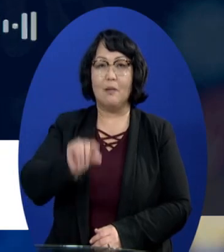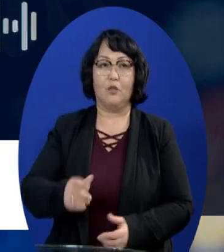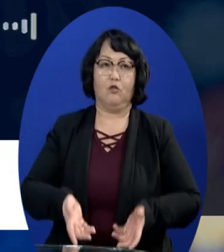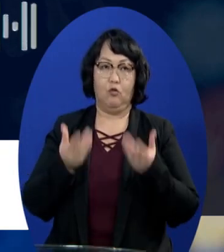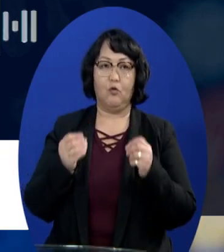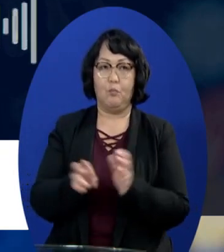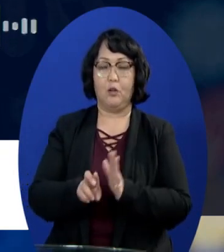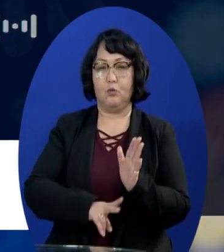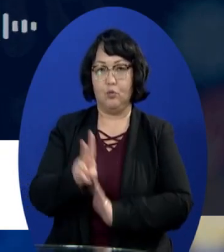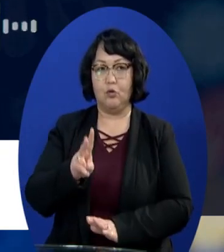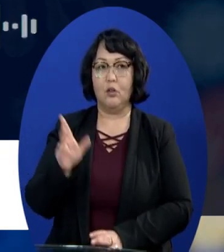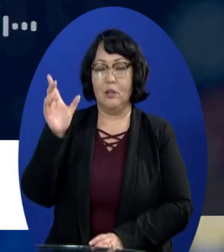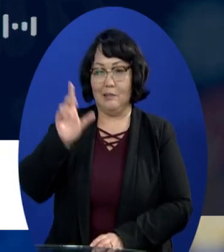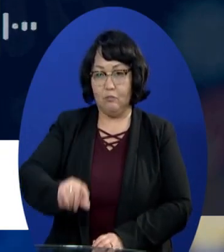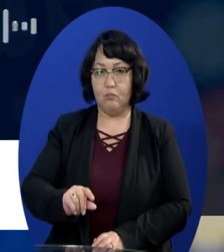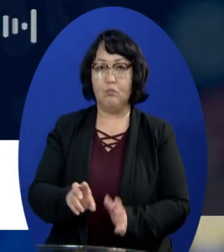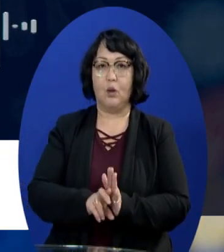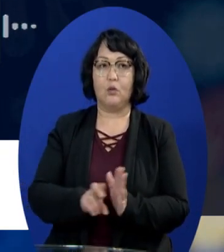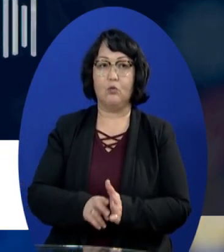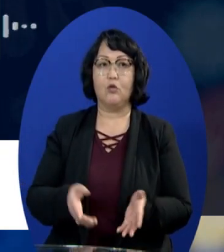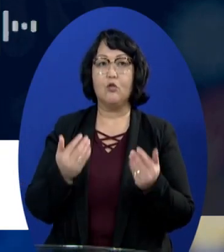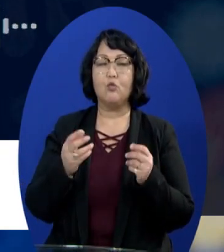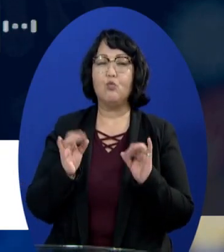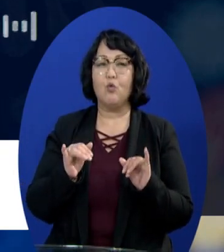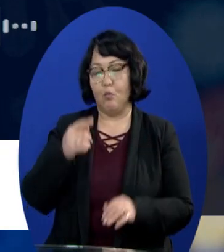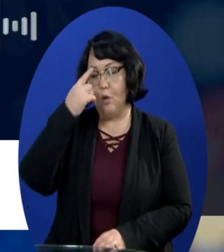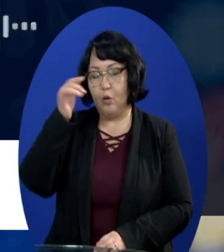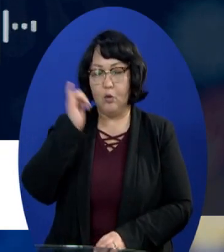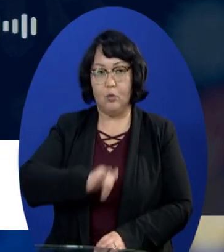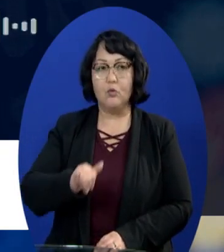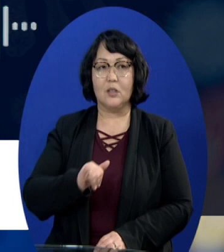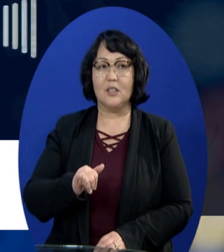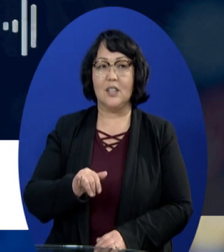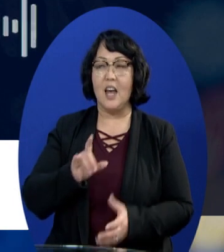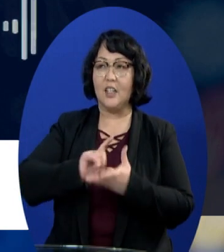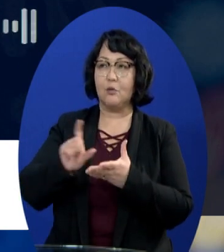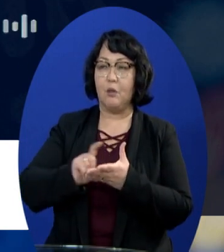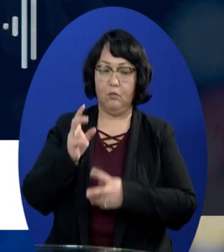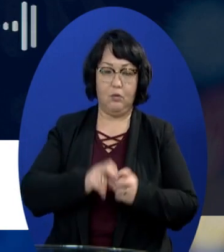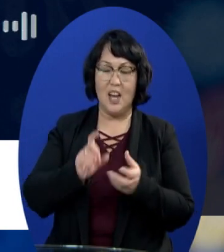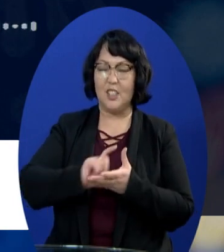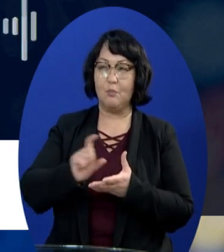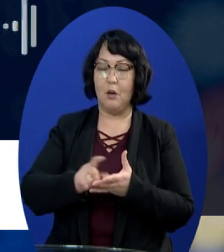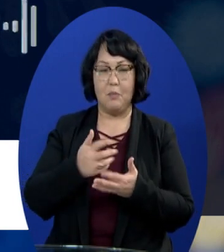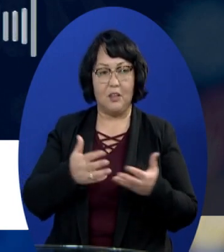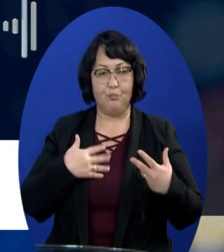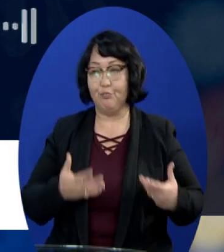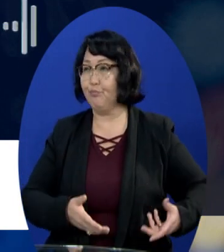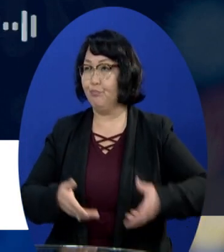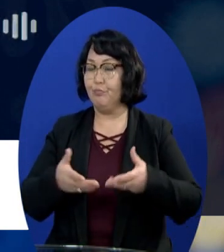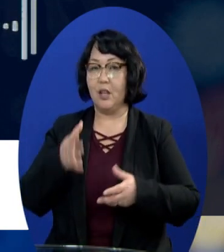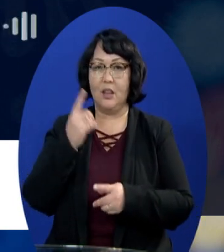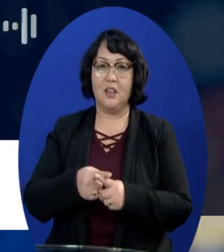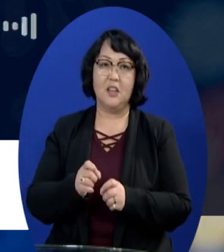хөнгөлөлтийн ач тусвал манай Монголд орох экспортын бүтээгдэхүүний төвчлөний тоо хэмжээ улам